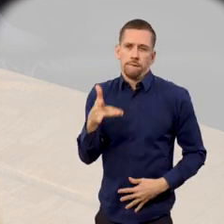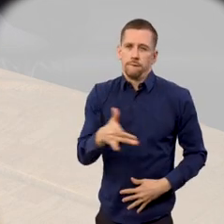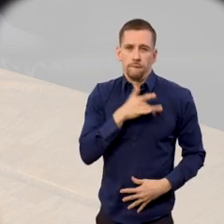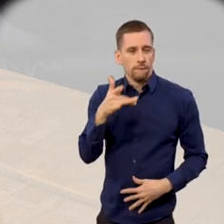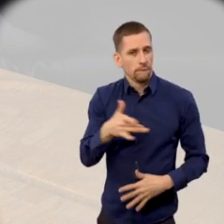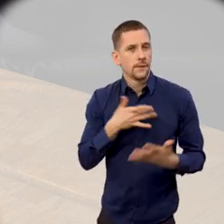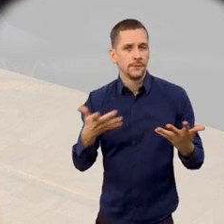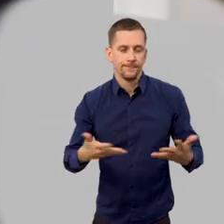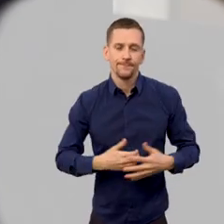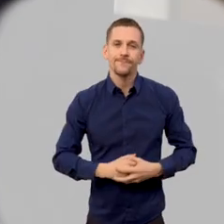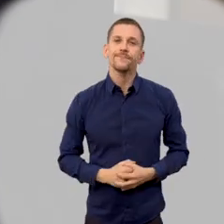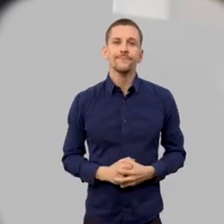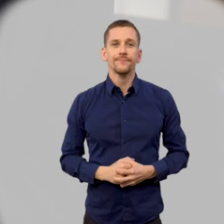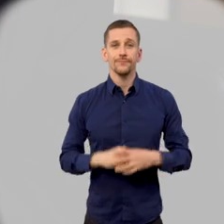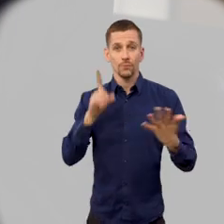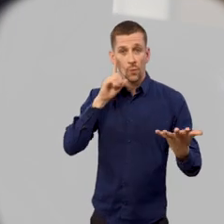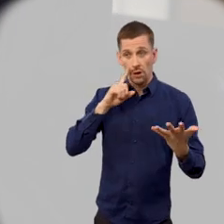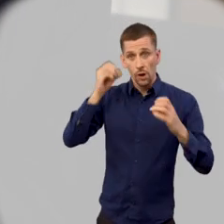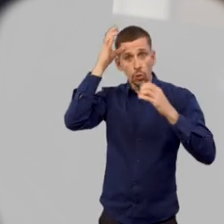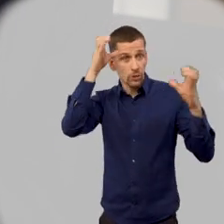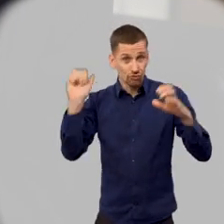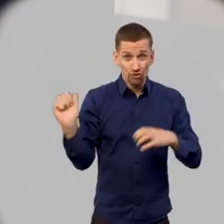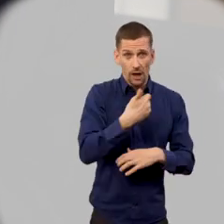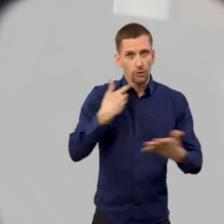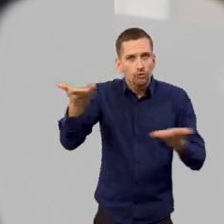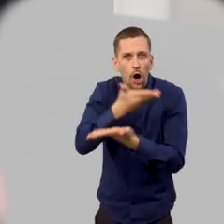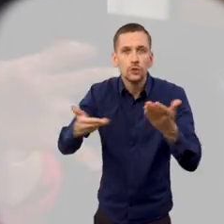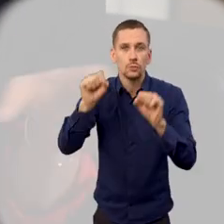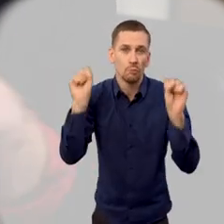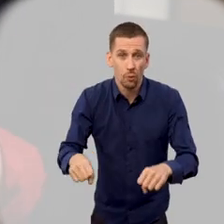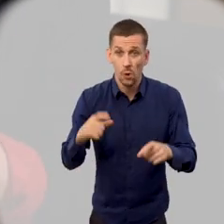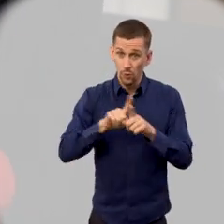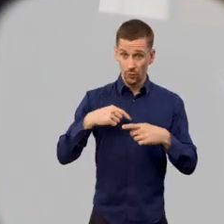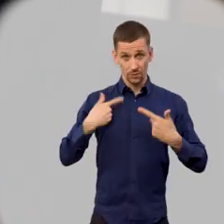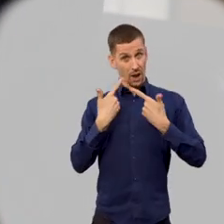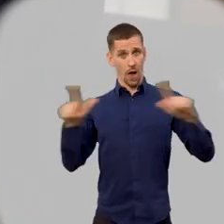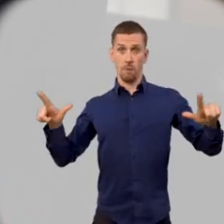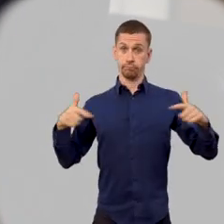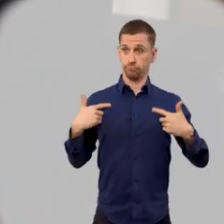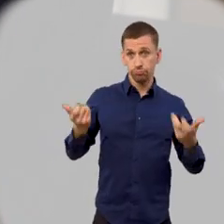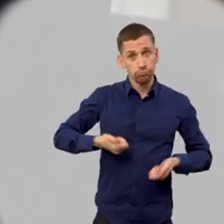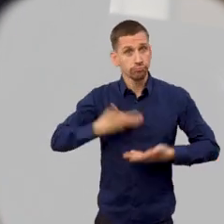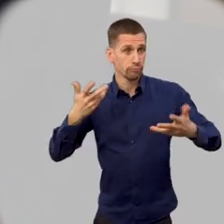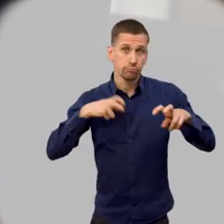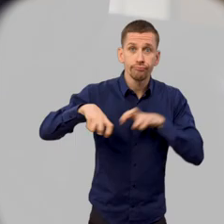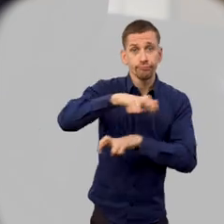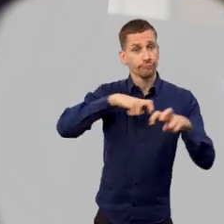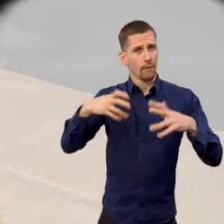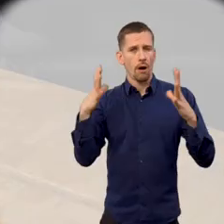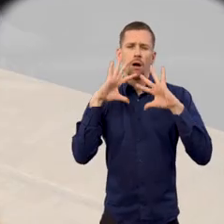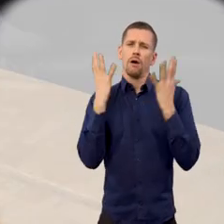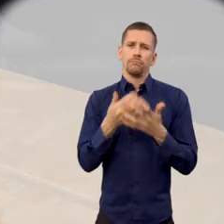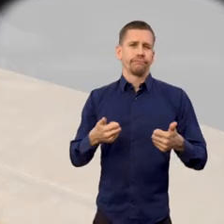correspond totalement. L'apprentissage, l'échange de connaissances, c'est vraiment ce que je recherchais, en